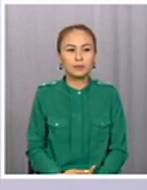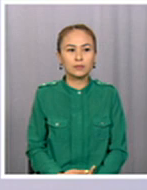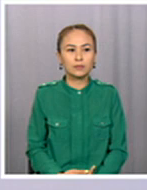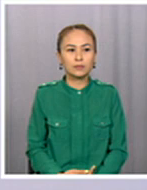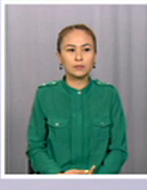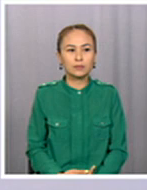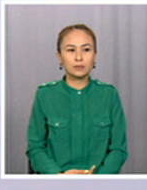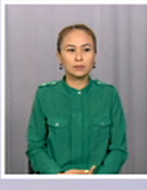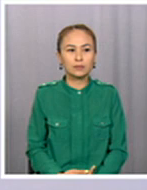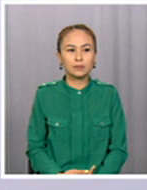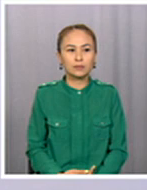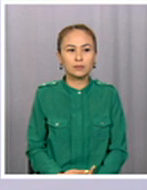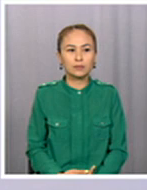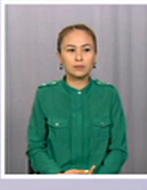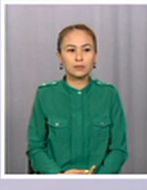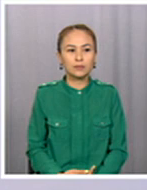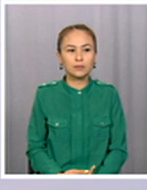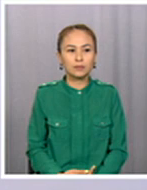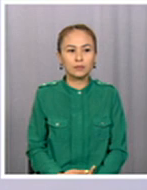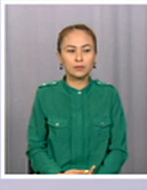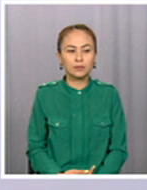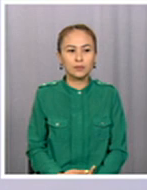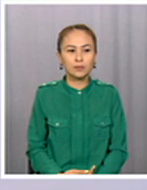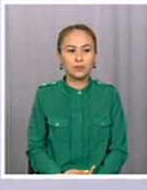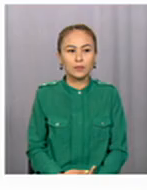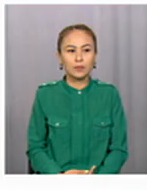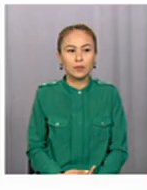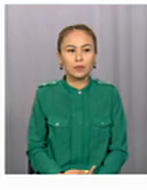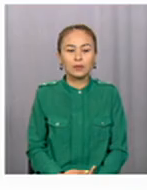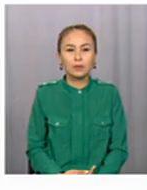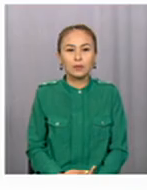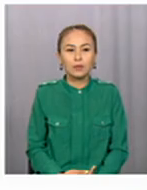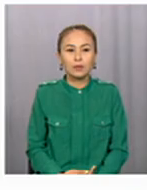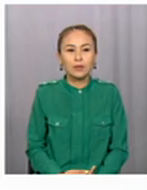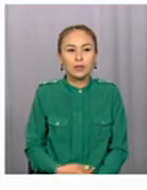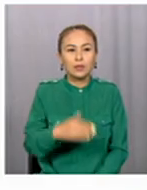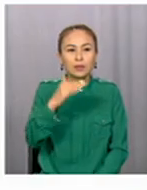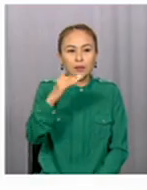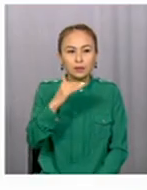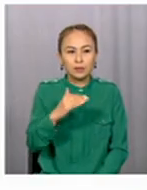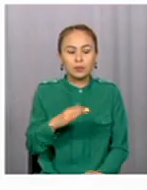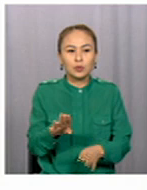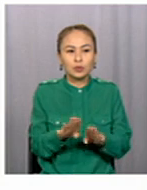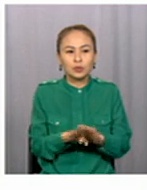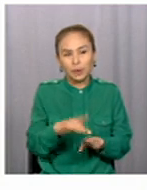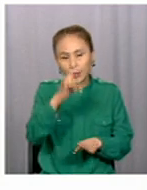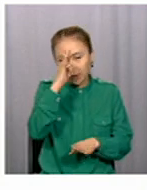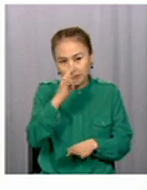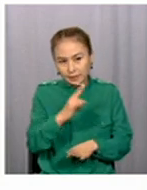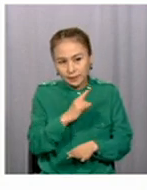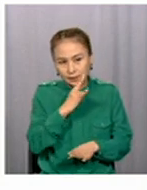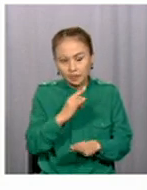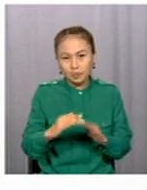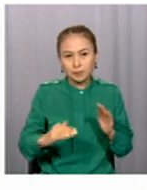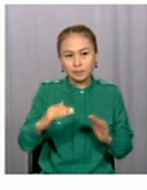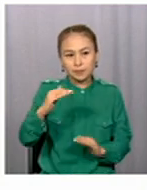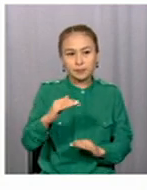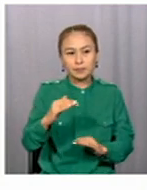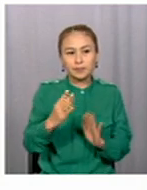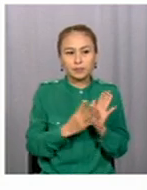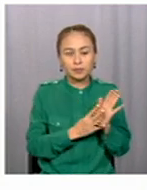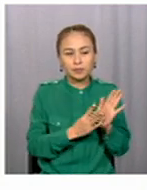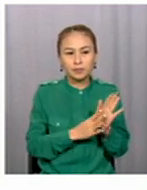9-шы орынға сәйкес келеді екен. Демек, бұлар осы диаграммада реті бойынша Қазақстанның мына бағанының биіктігі